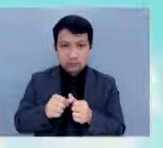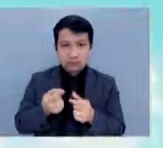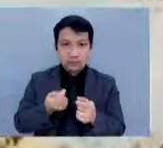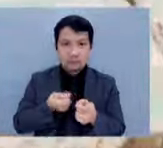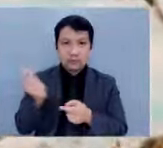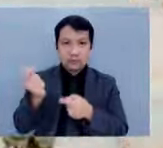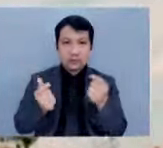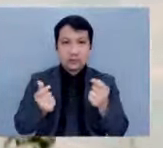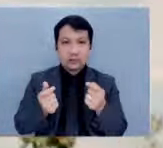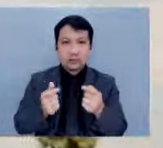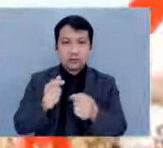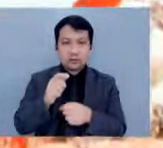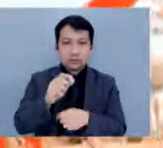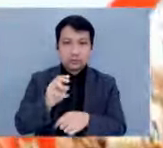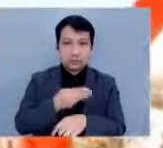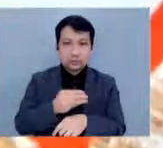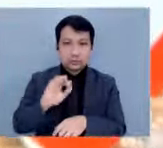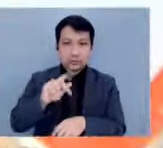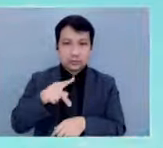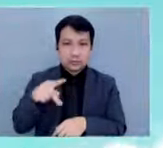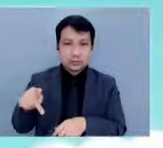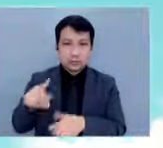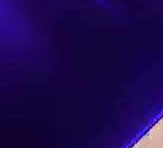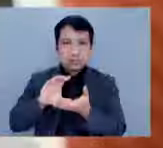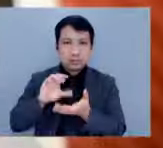app ang Celos dahil sa copyright issue.